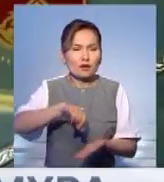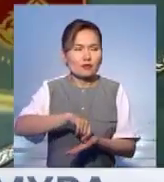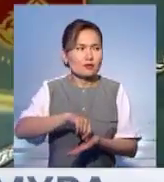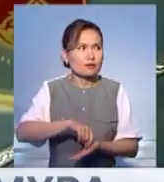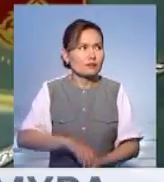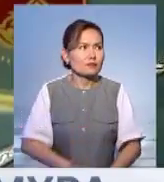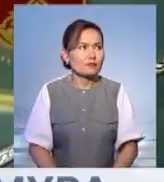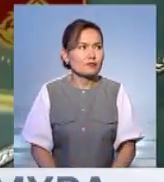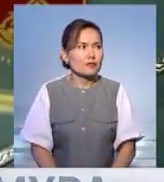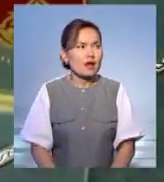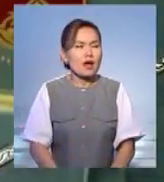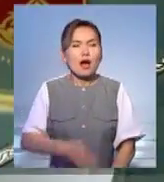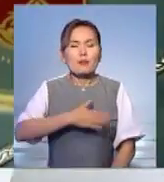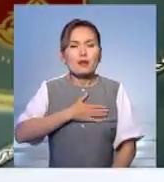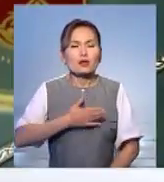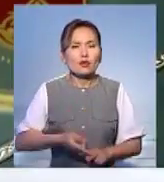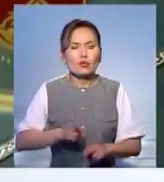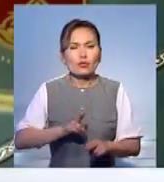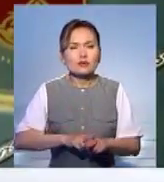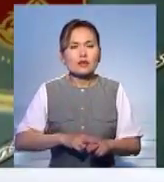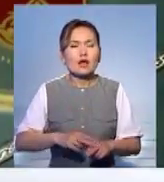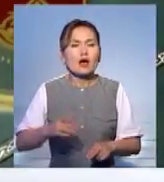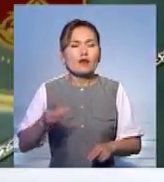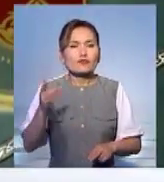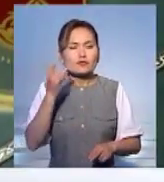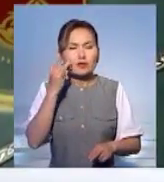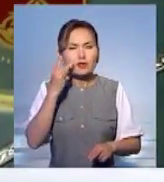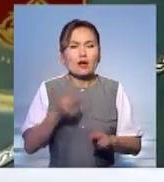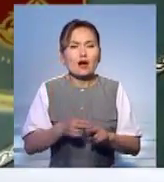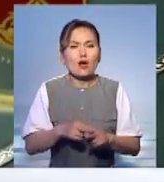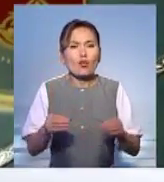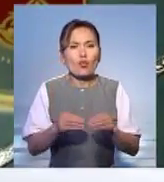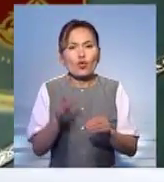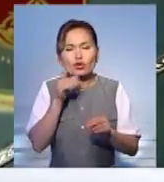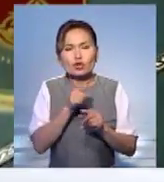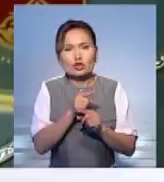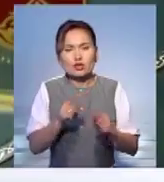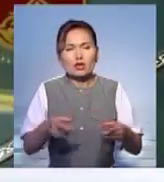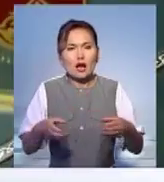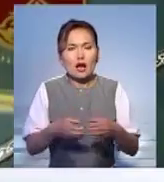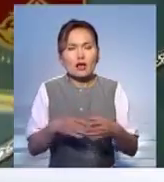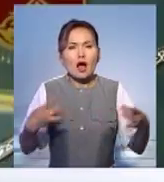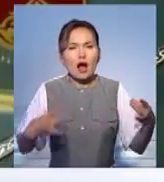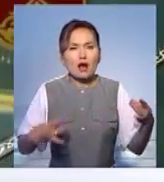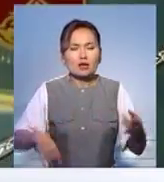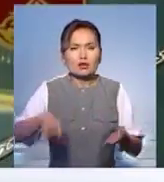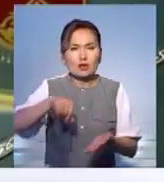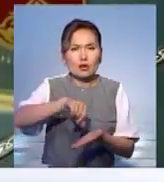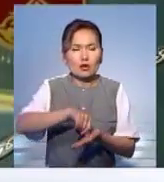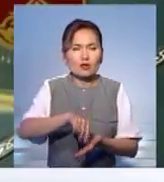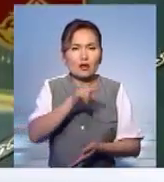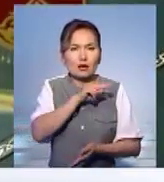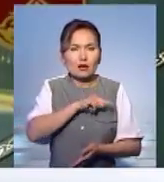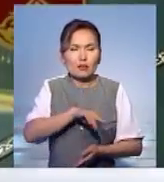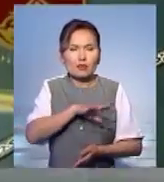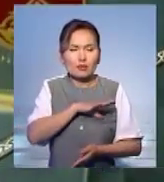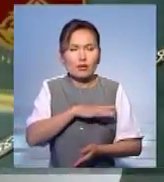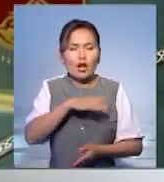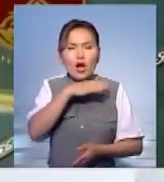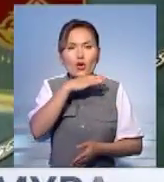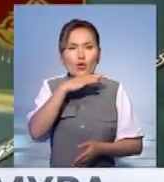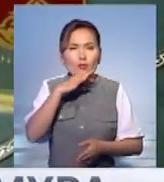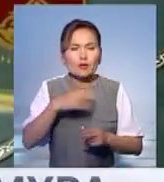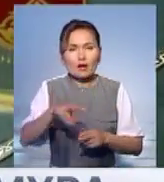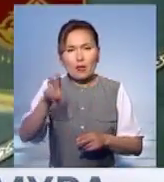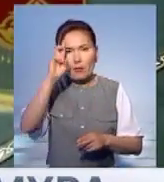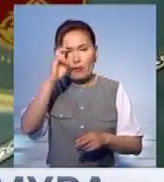оқуға, үлкен-үлкен сахналарды көрдік. 10 жылдай отырар саз мемлекеттік Нұрғиса Тілендиев атамыздың оркестрінде істедік. Үлкен біраз